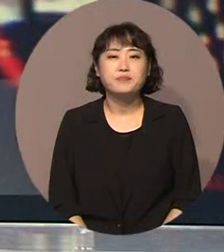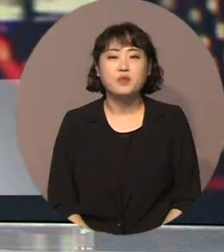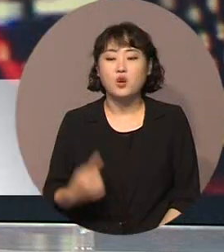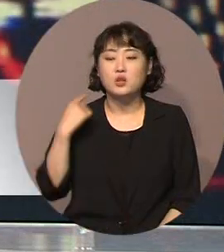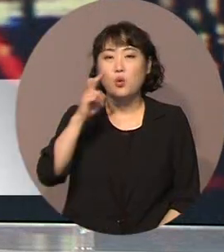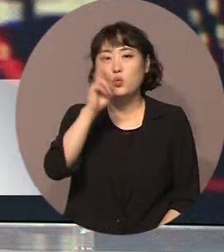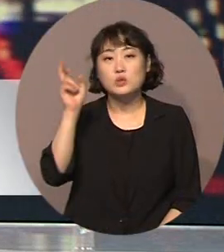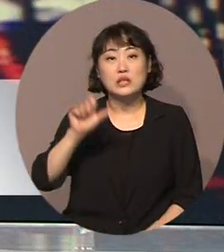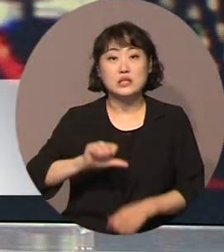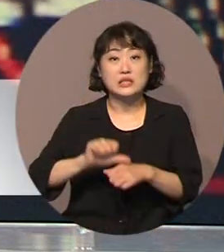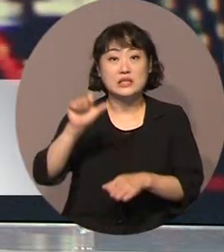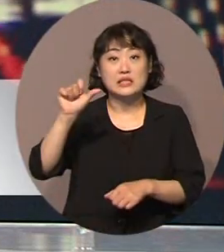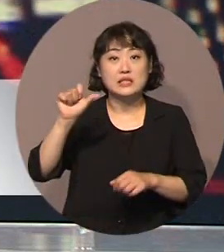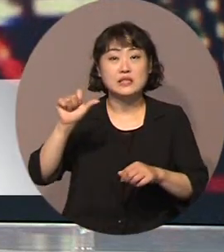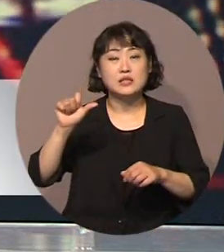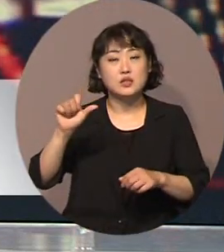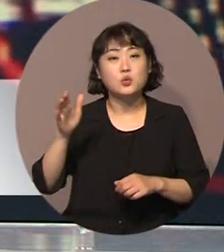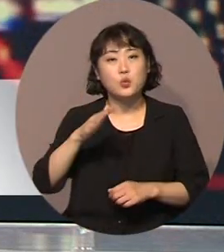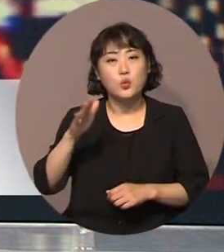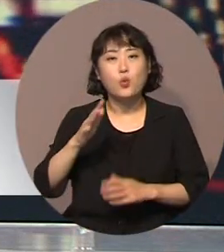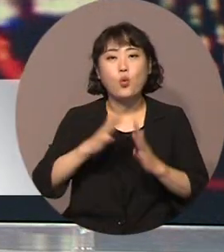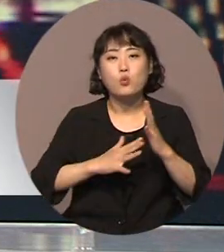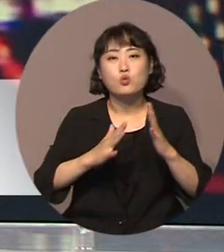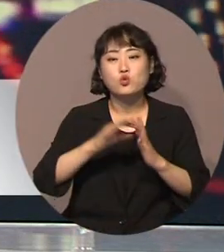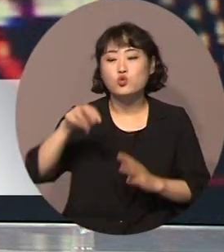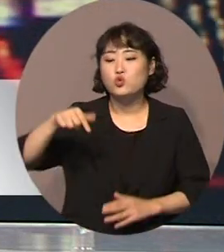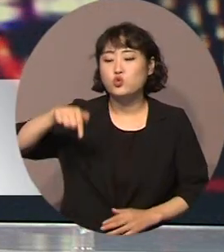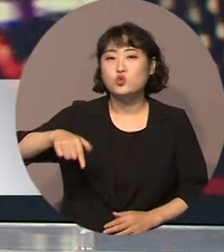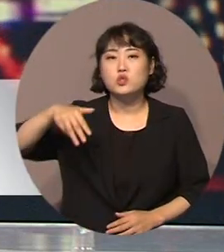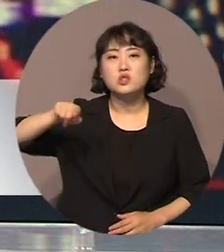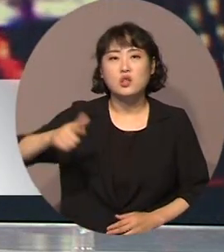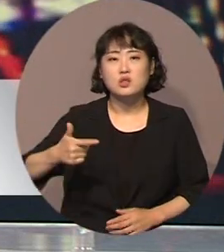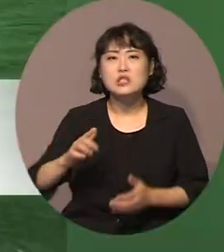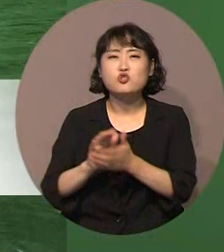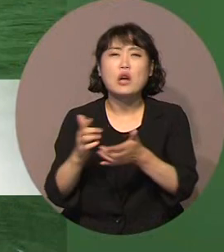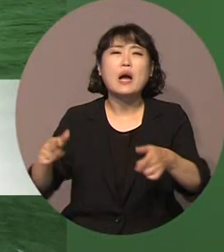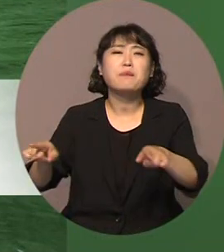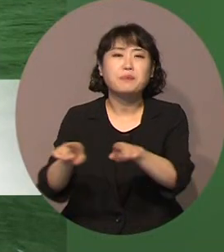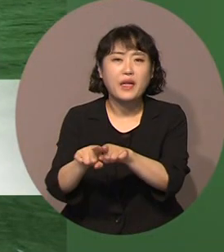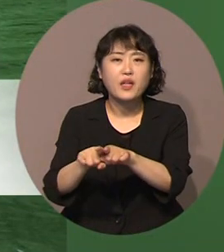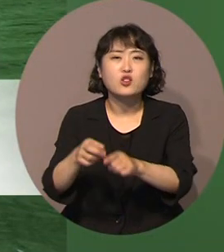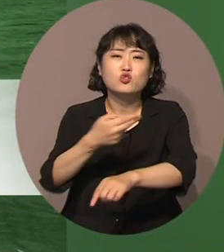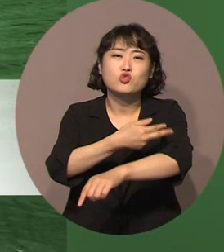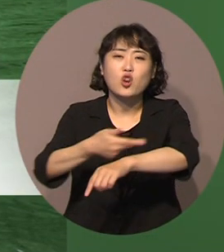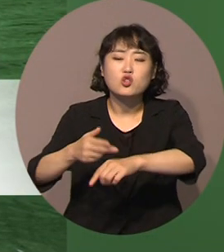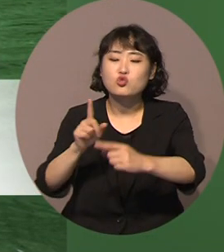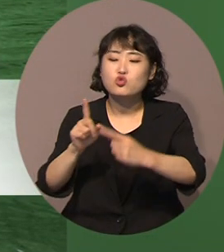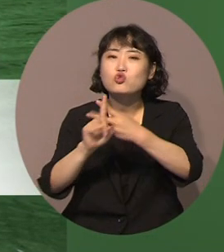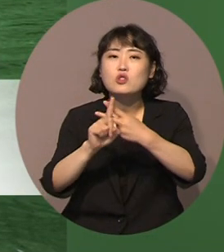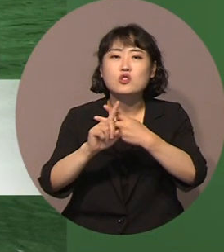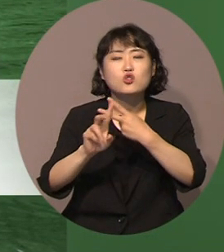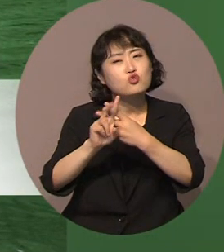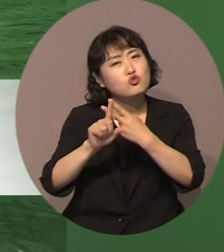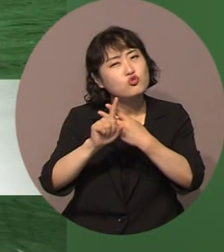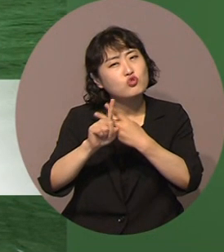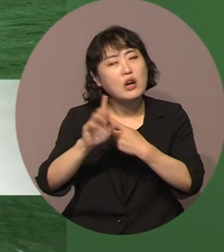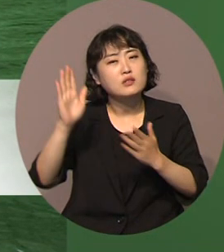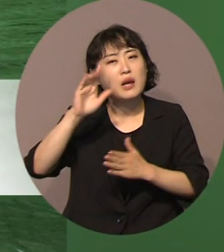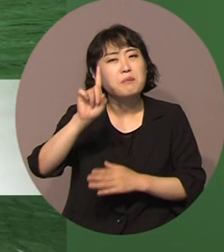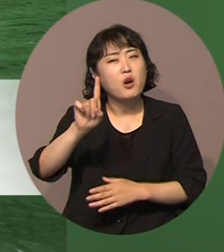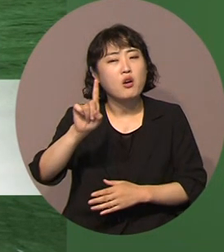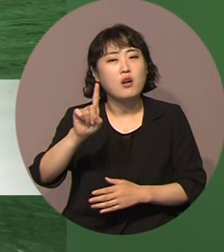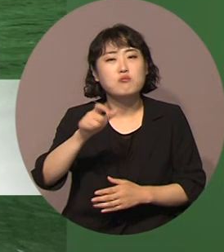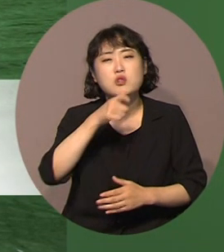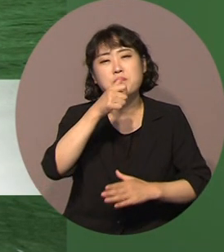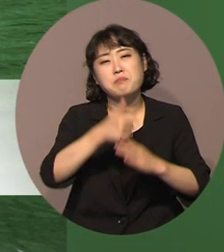어제 오후 5시쯤 공주시 신풍면 유구촌에서 친구들과 수영을 하던 중학생 한 명이 물에 빠지는 사고가